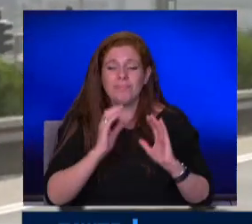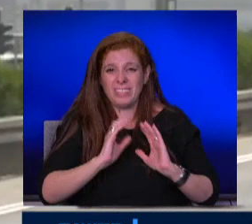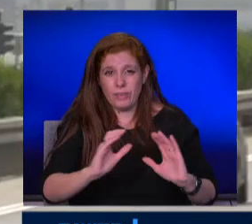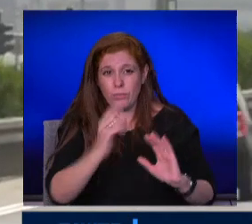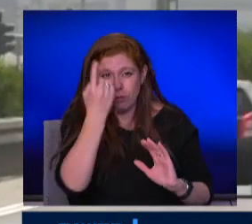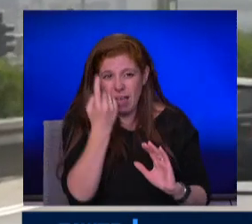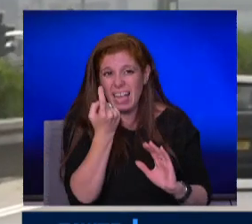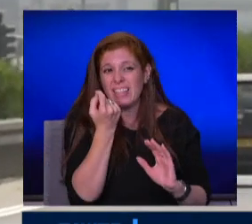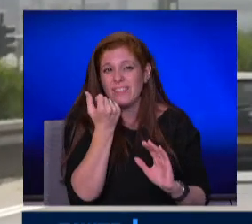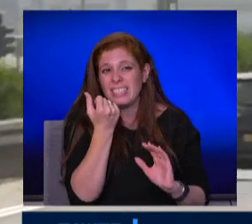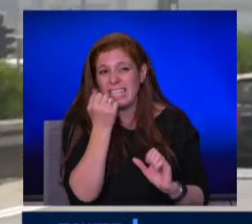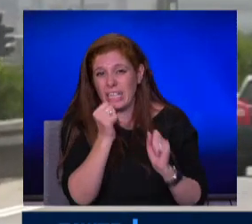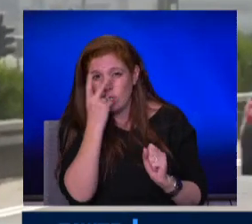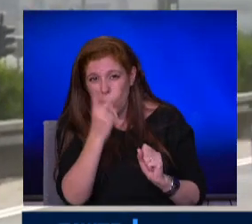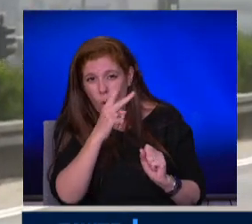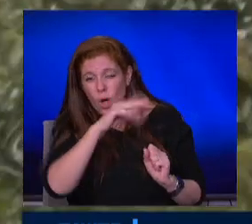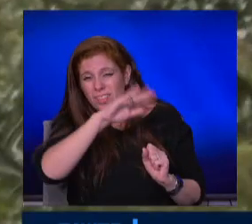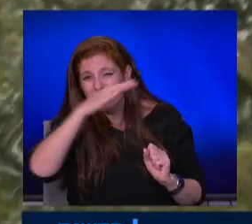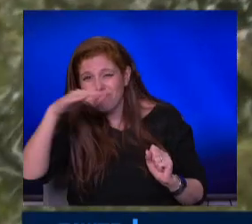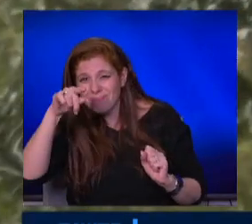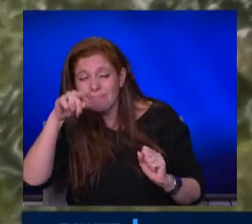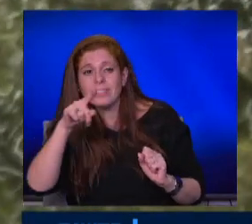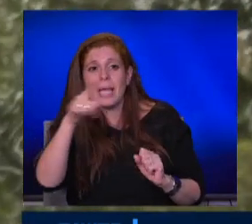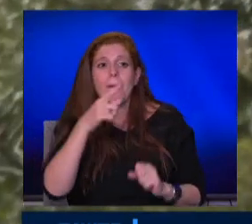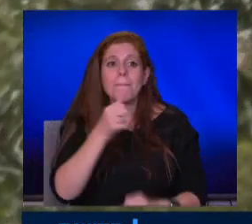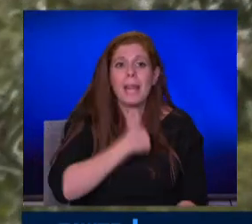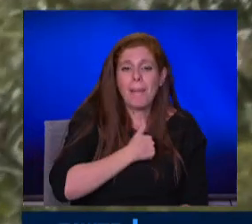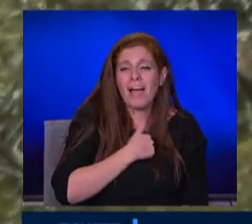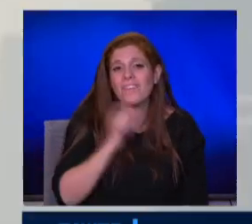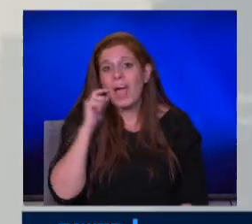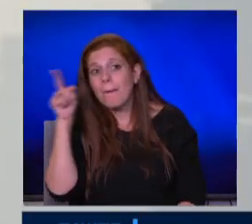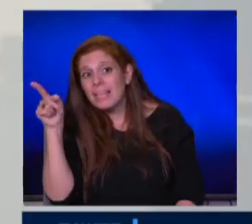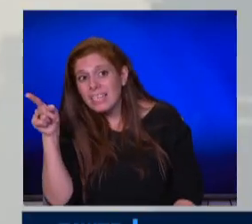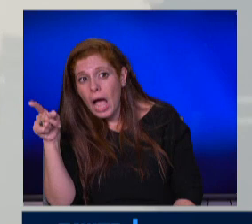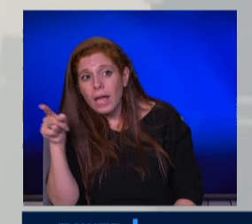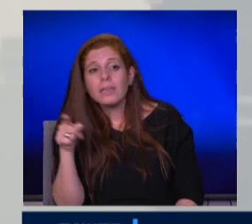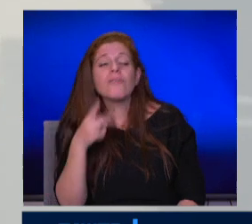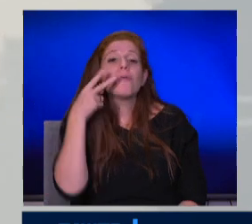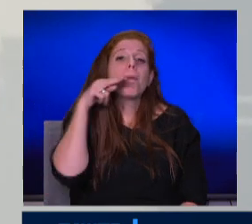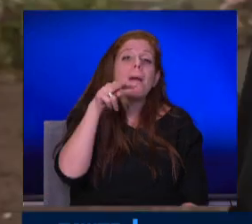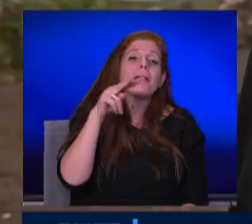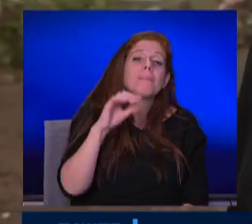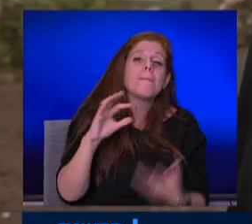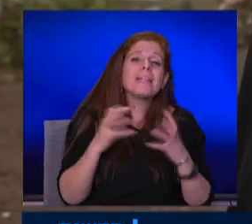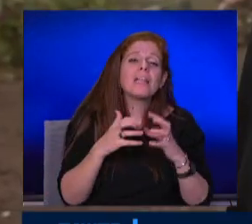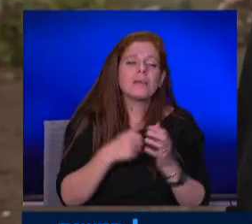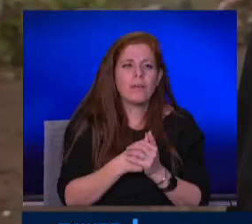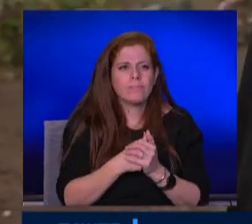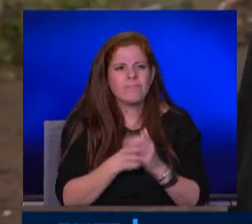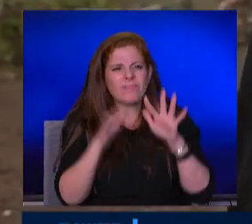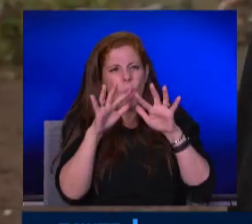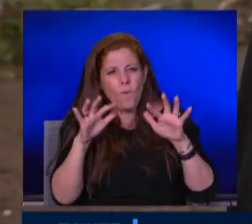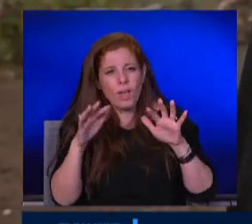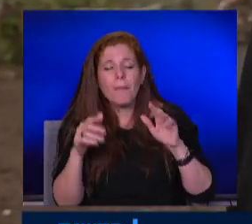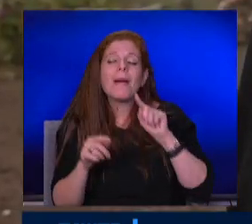קשה לזהות, אבל אלה הערים בני ברק ורמת גן, במבט מאזור פתח תקווה. האובך הזה מקורו